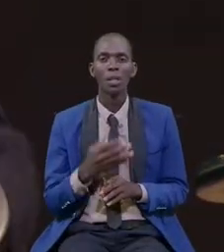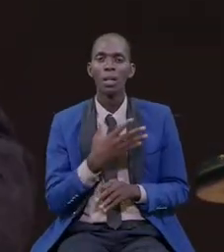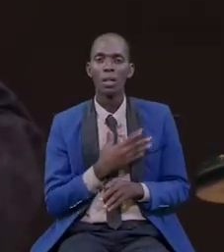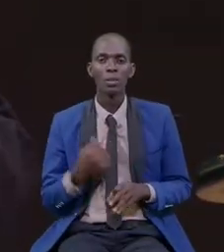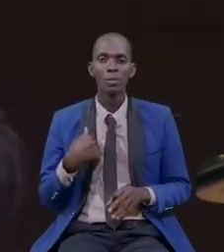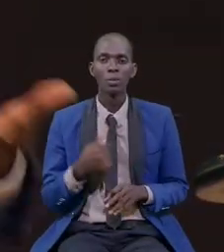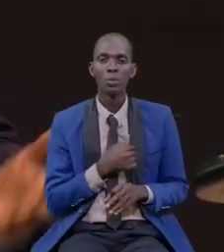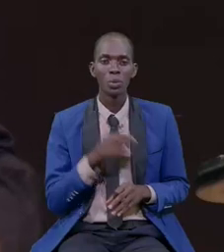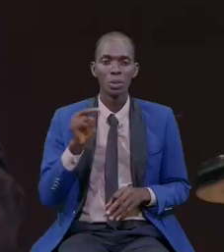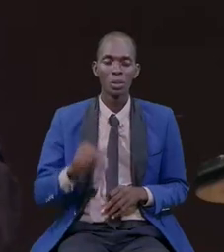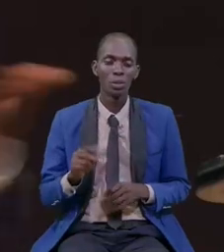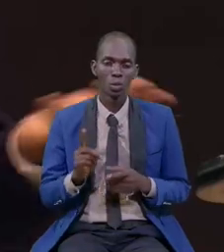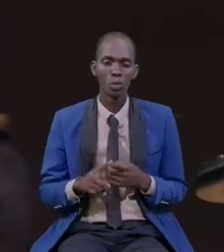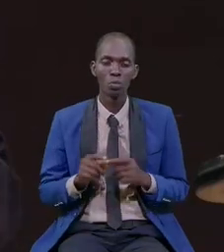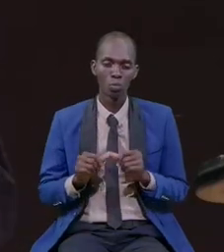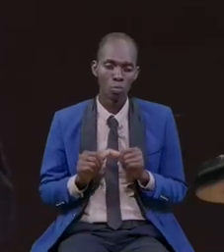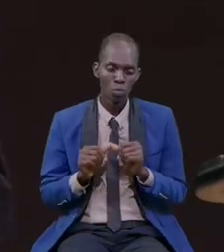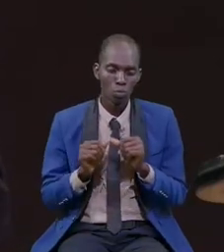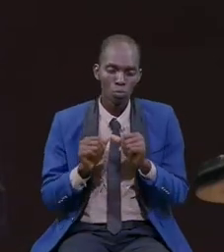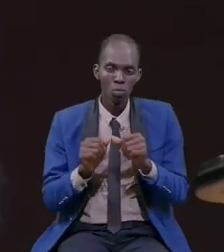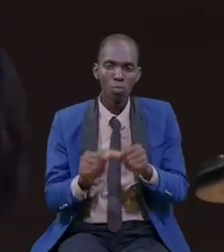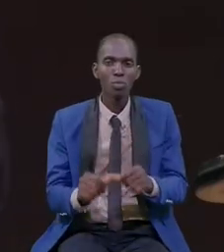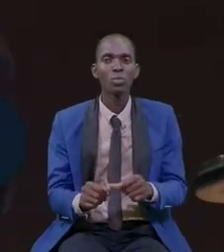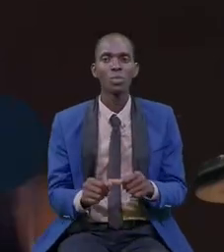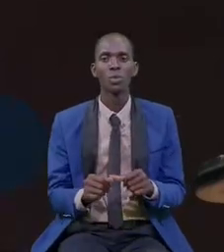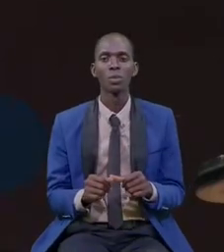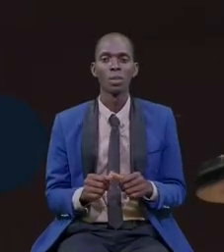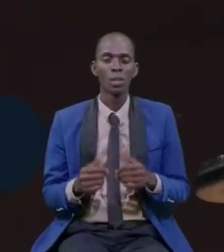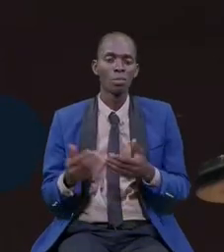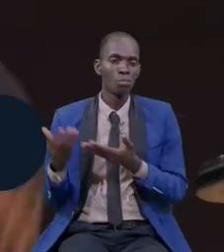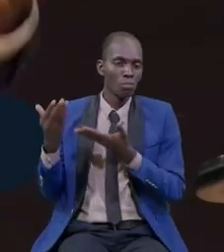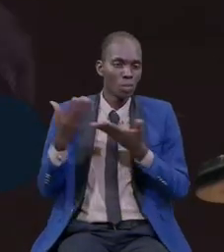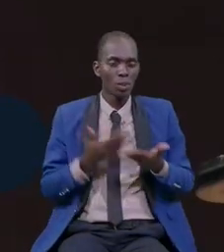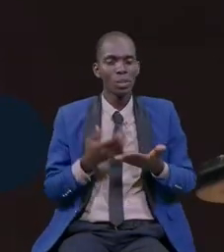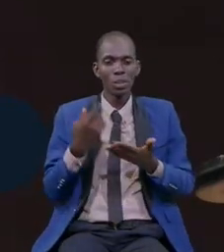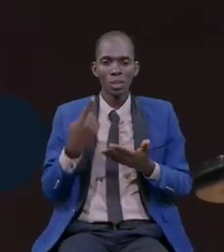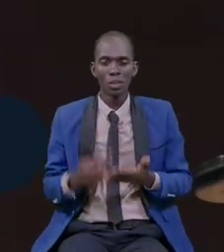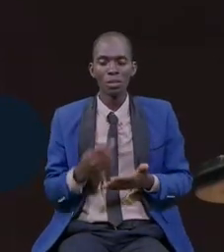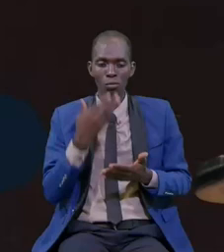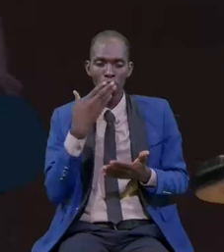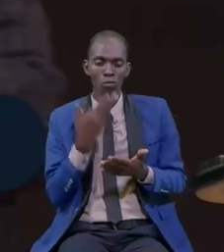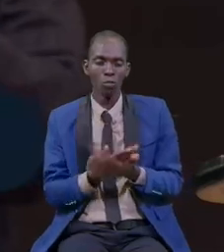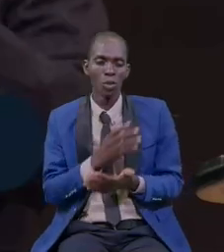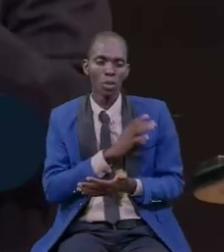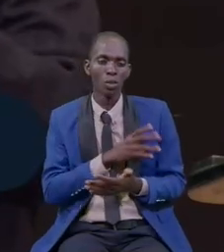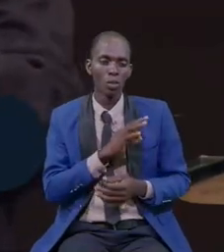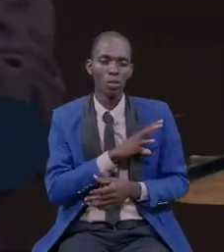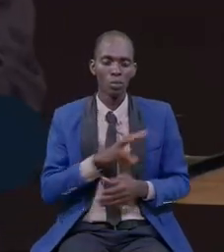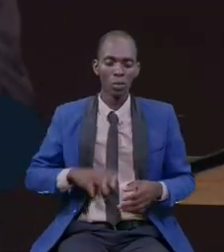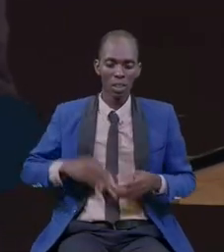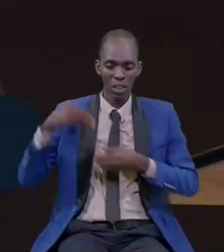devons continuer d'agir et ajouter des vertus de Christ dans nos vies et c'est ce qui va démontrer que nous